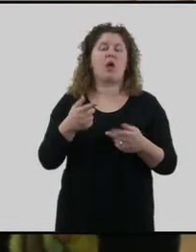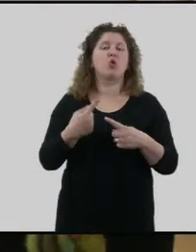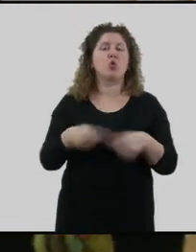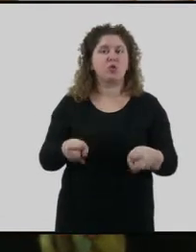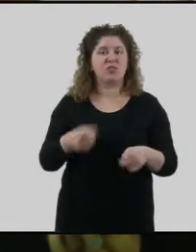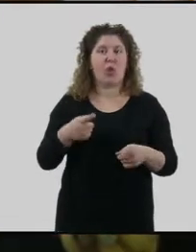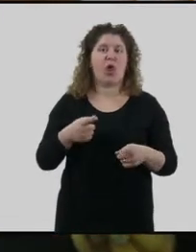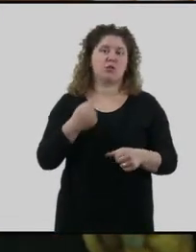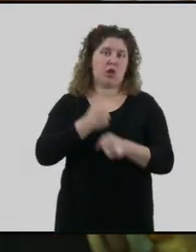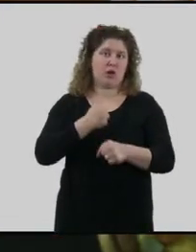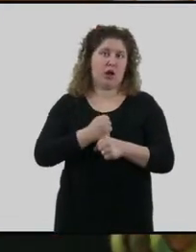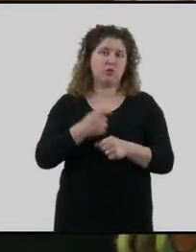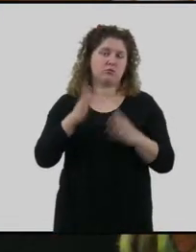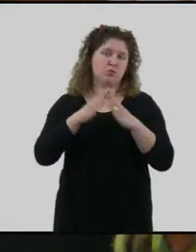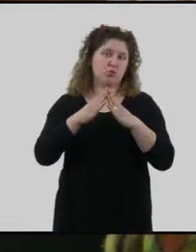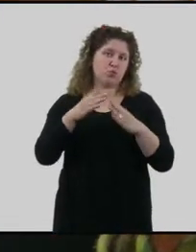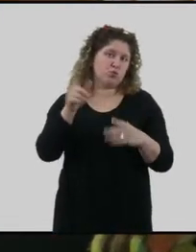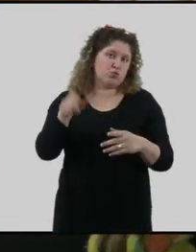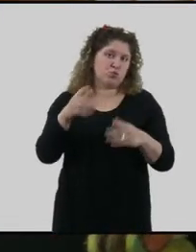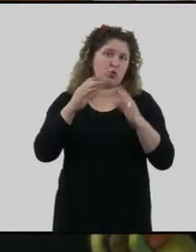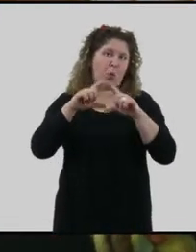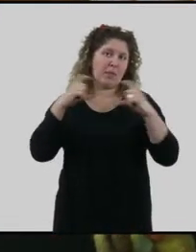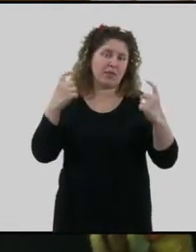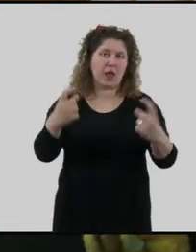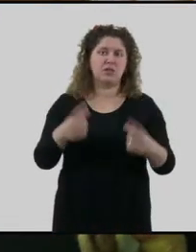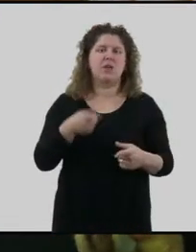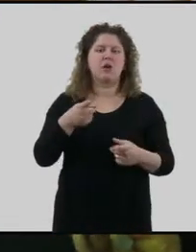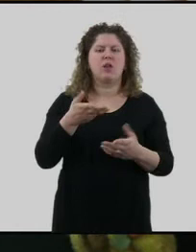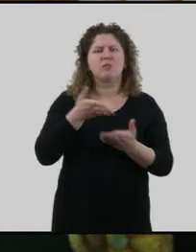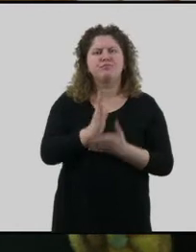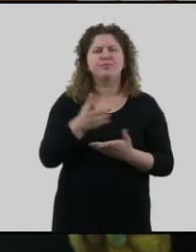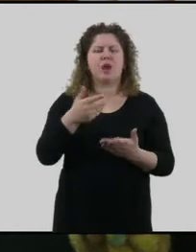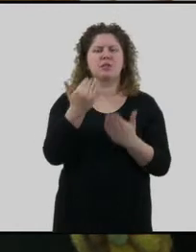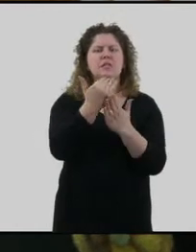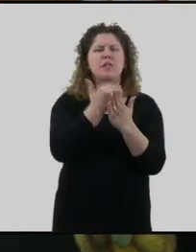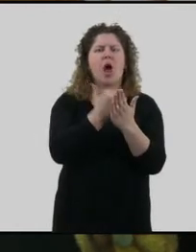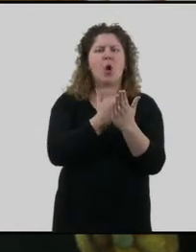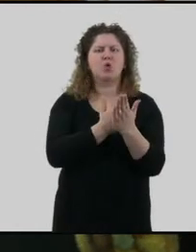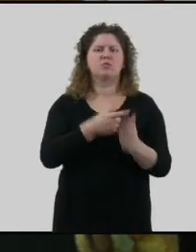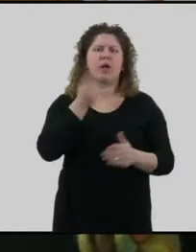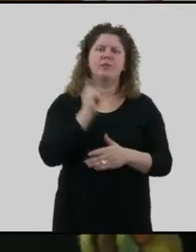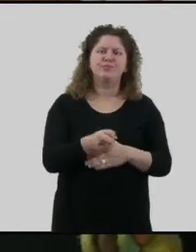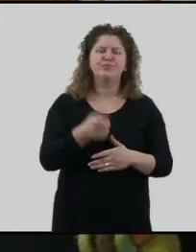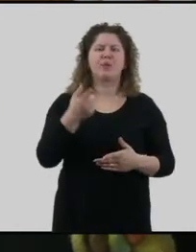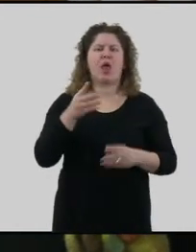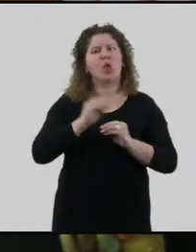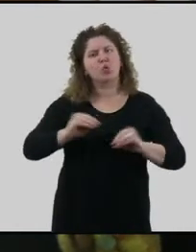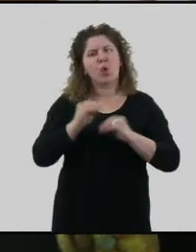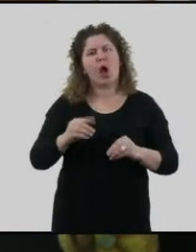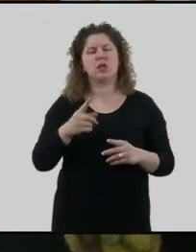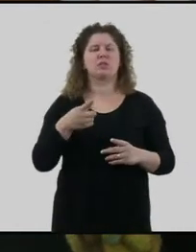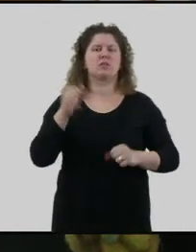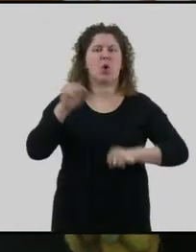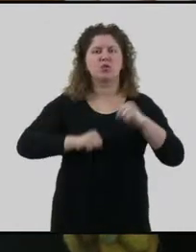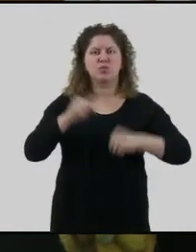obavljanje udomiteljstva, gdje oni prolaze kroz nekakve zakonske regulative, obrade, edukacije,